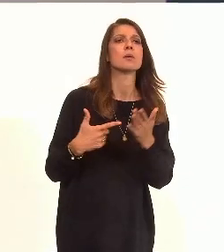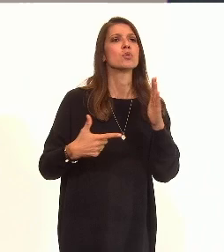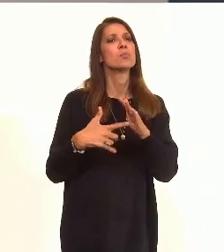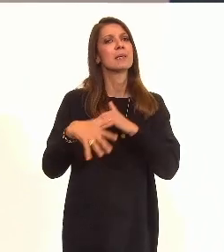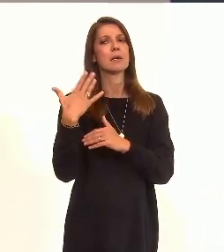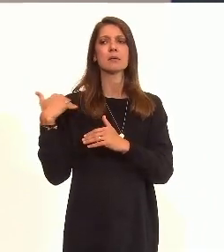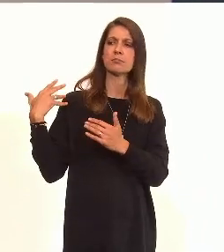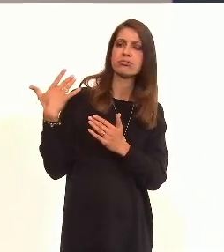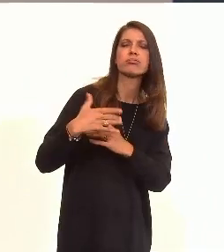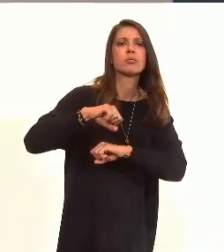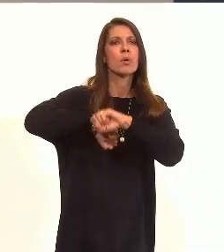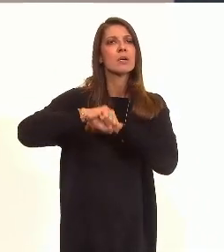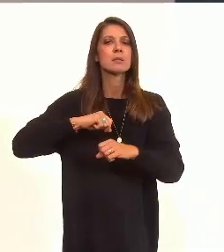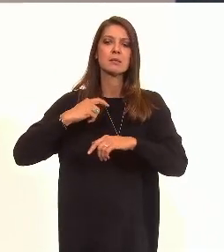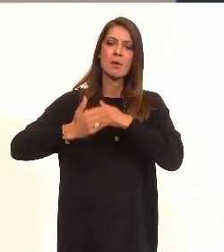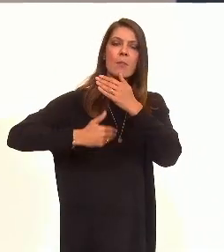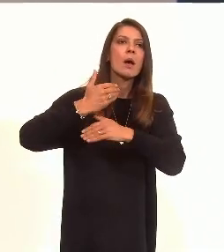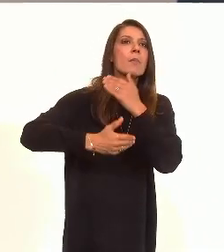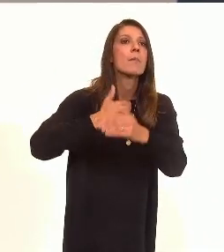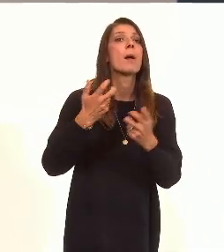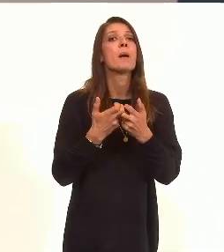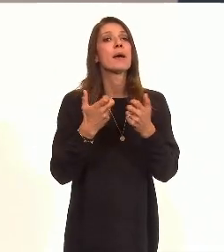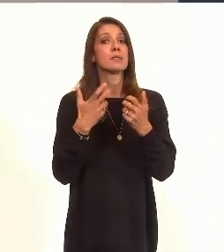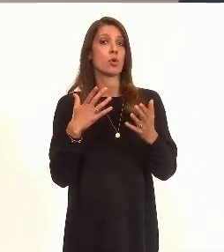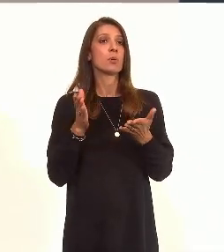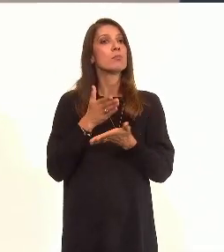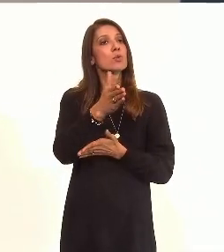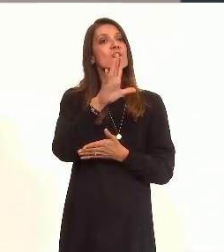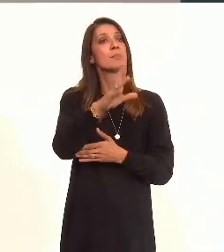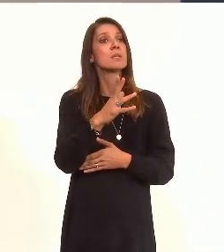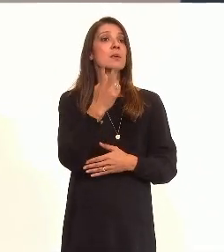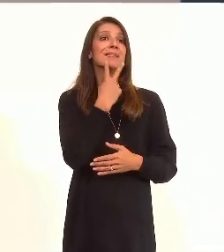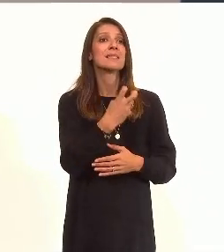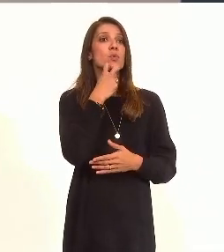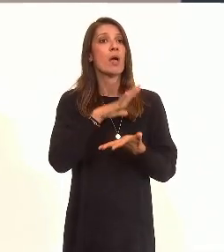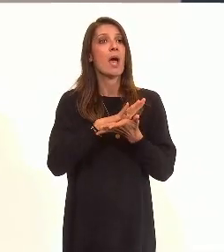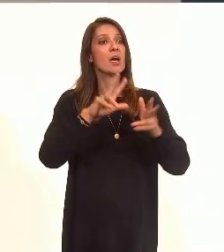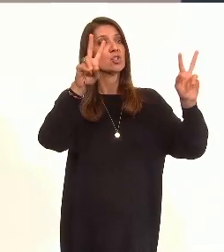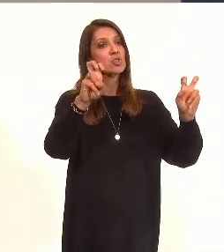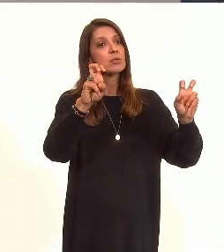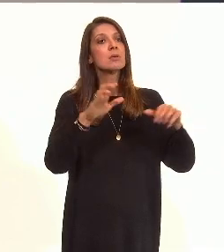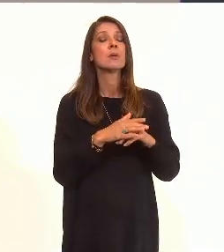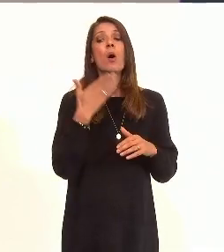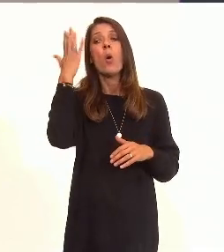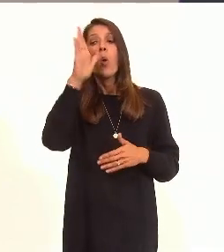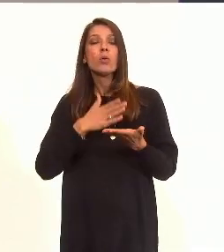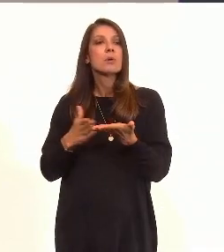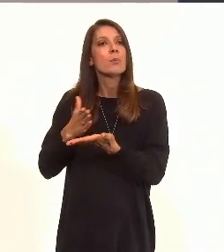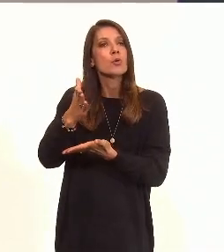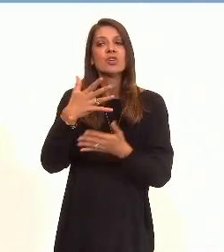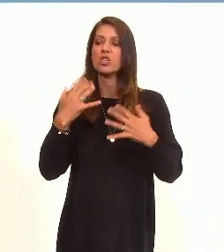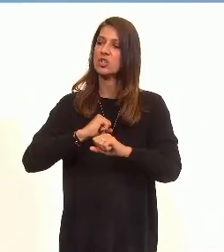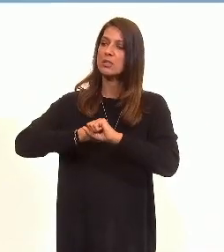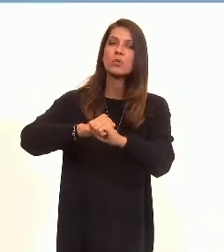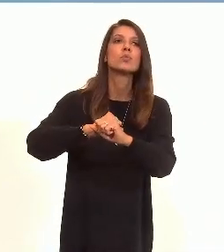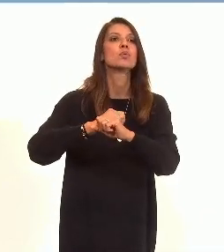sera le cas notamment de citoyennage, porté en articulation avec la DPA, d'autres projets qui ont été soutenus dans le cadre de notre